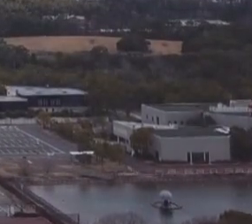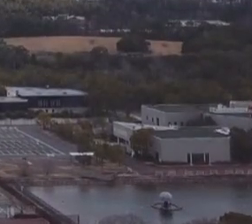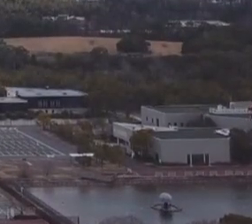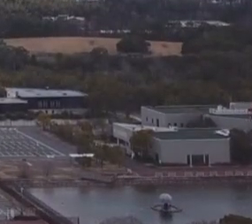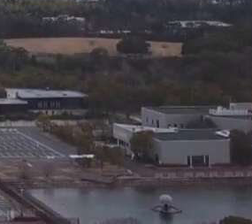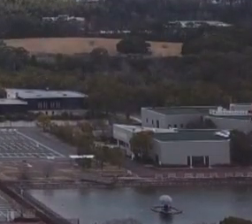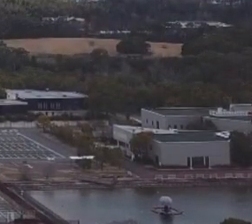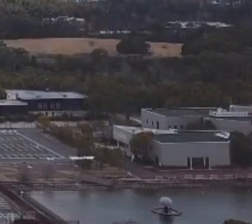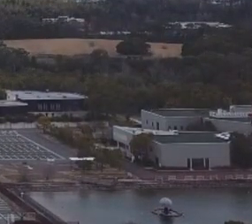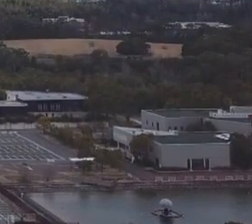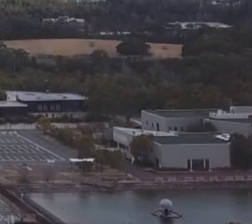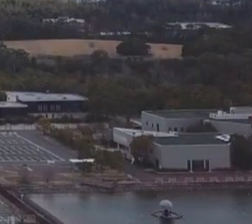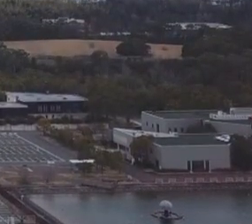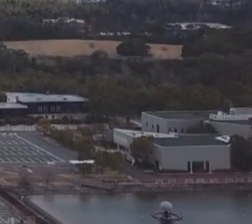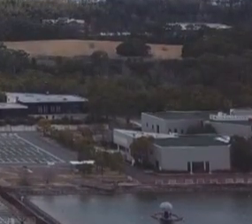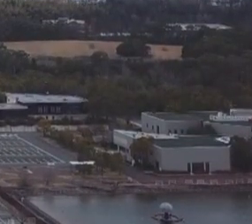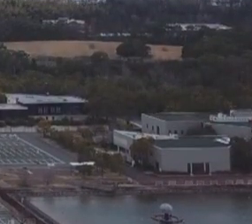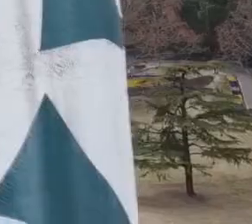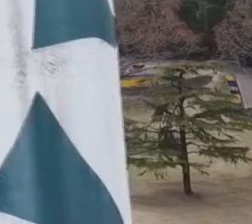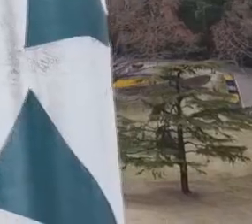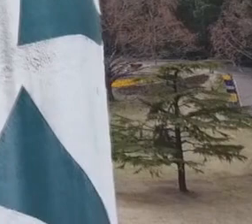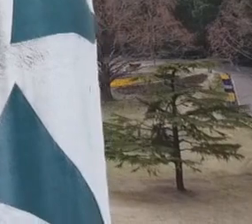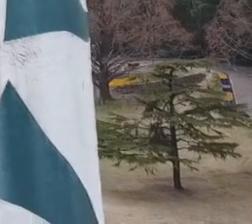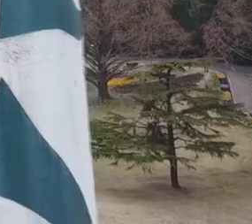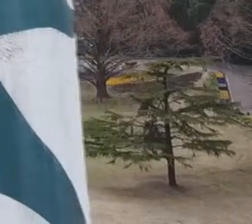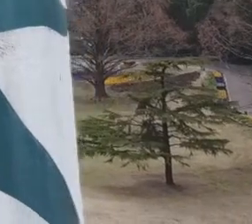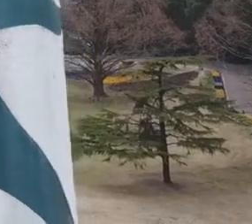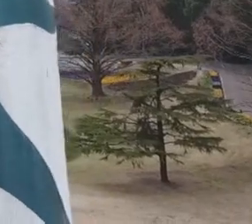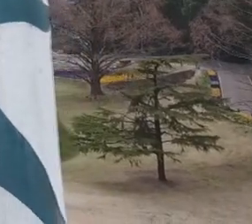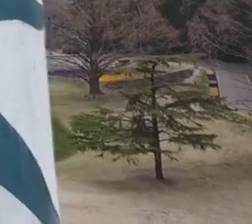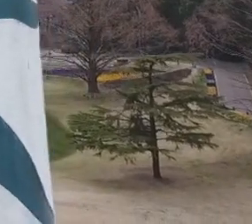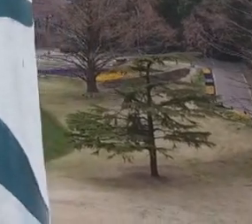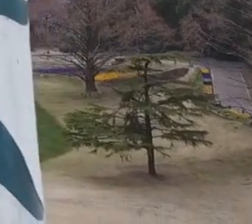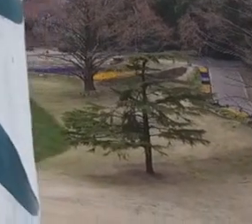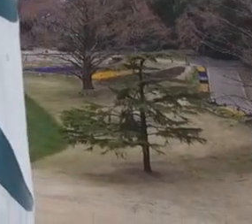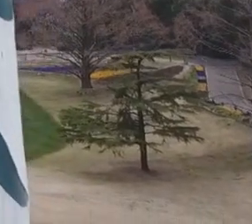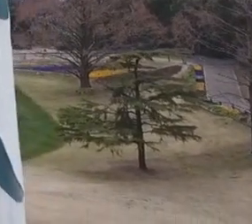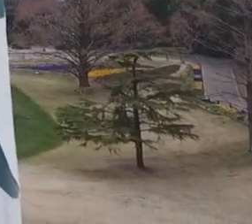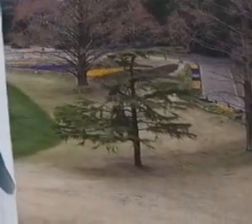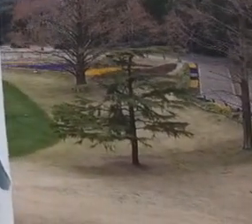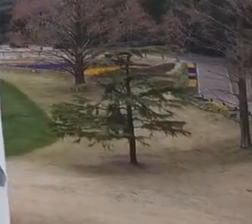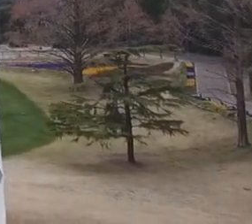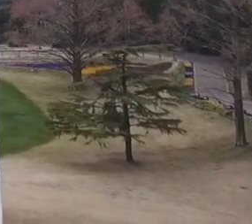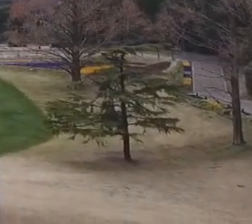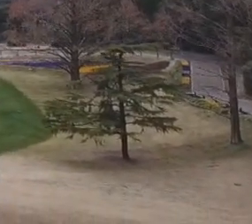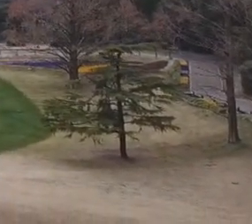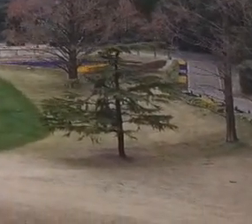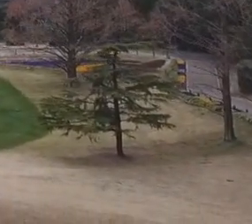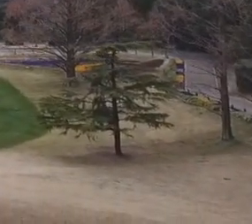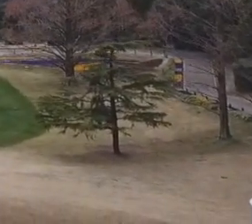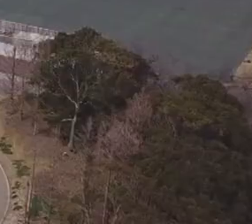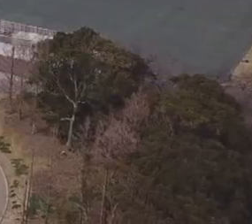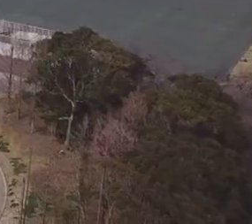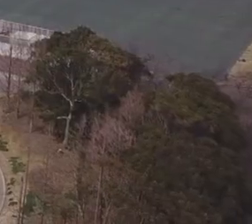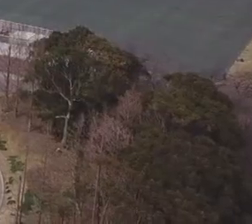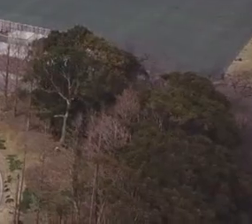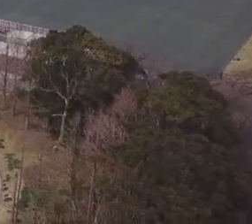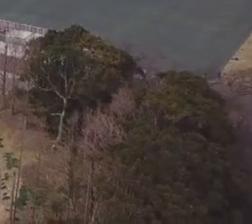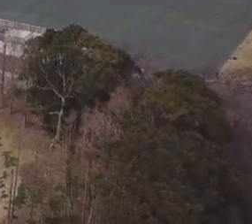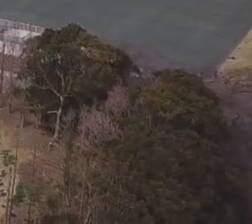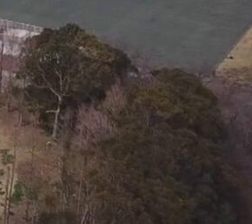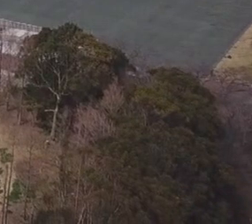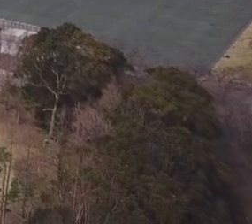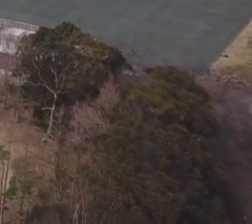only path. We'll have divers, each of you, your